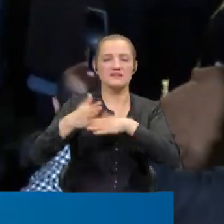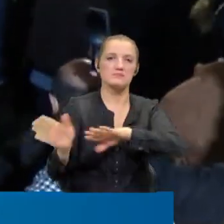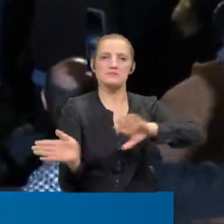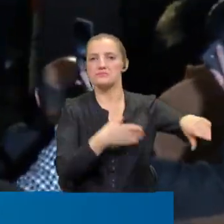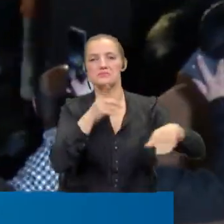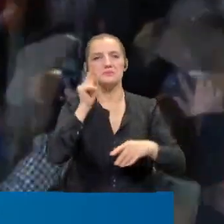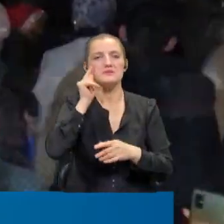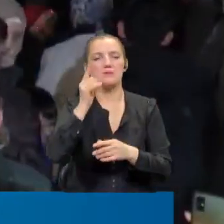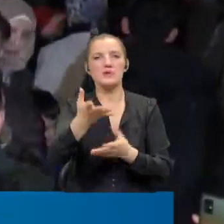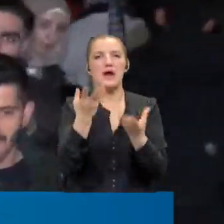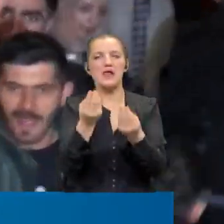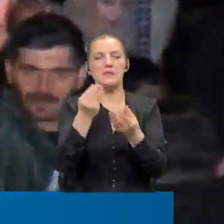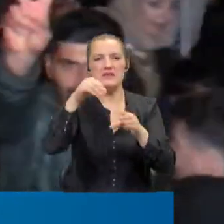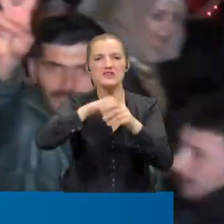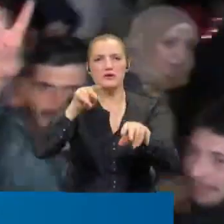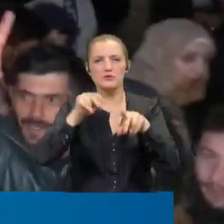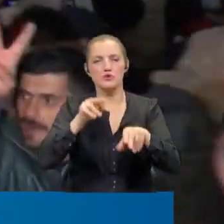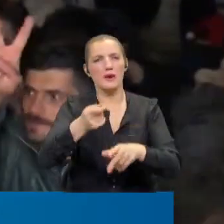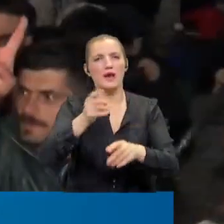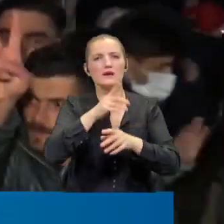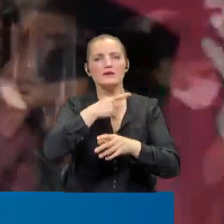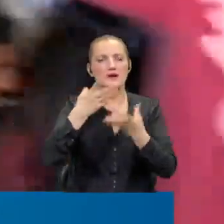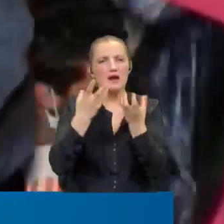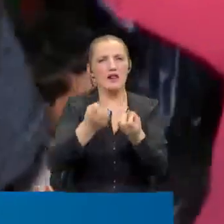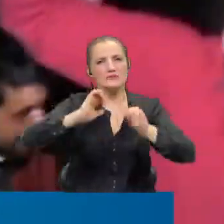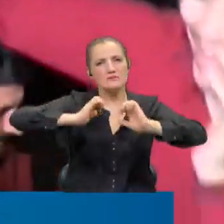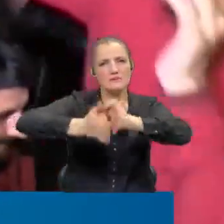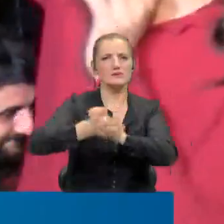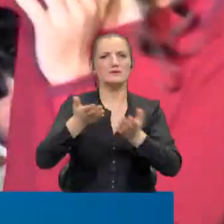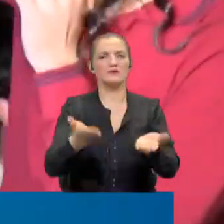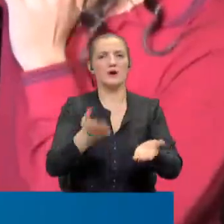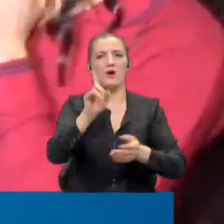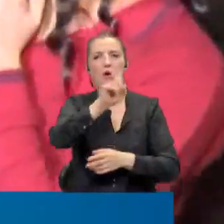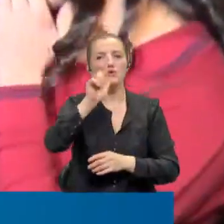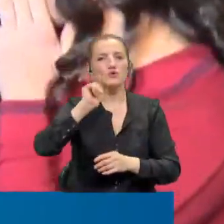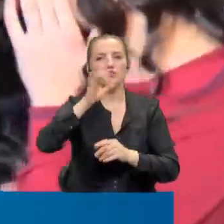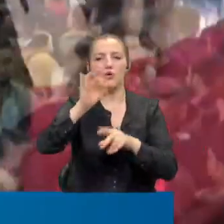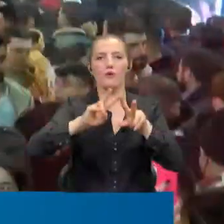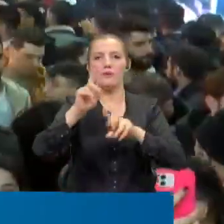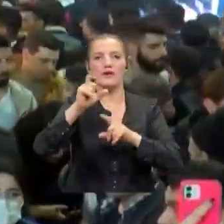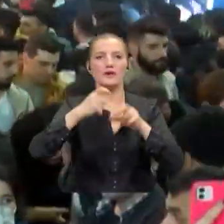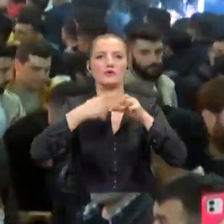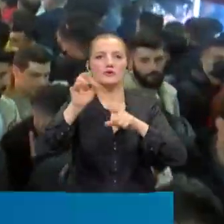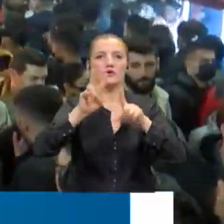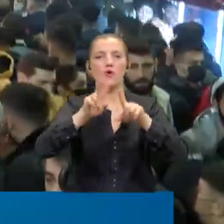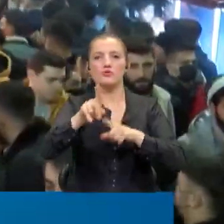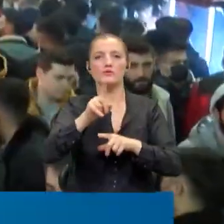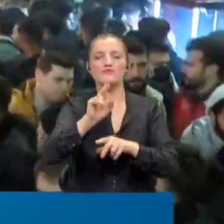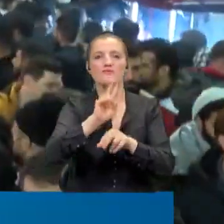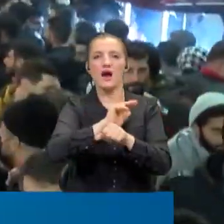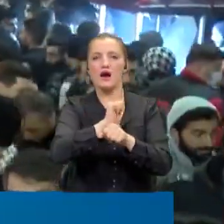İstanbul'da kalabalıklar içinde yürümek bile imkansız hale geldi son on gününde katla nanomikron markalarının 100 de 50